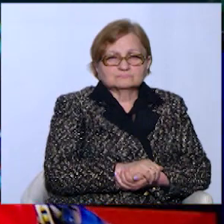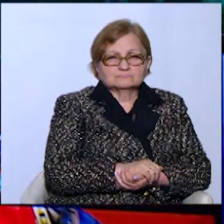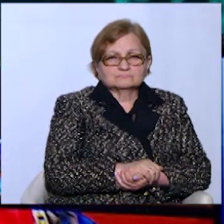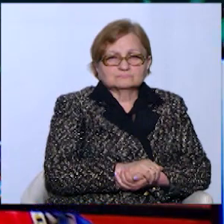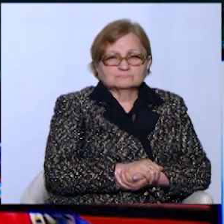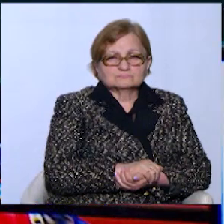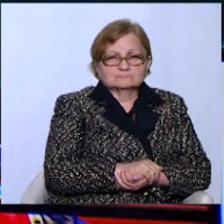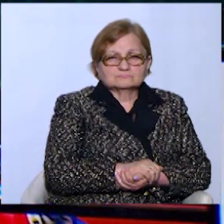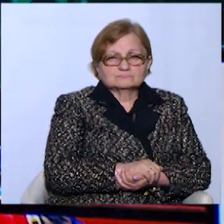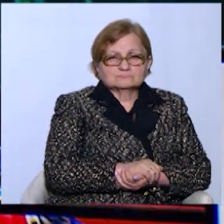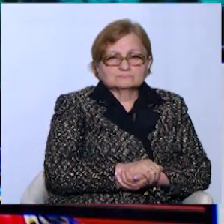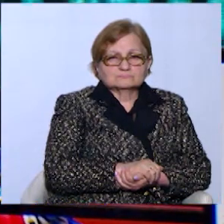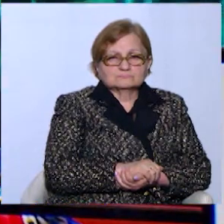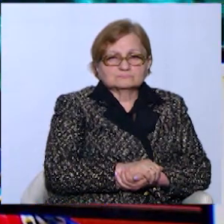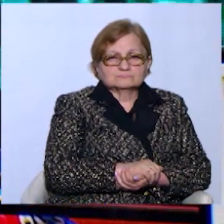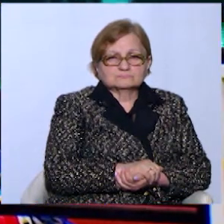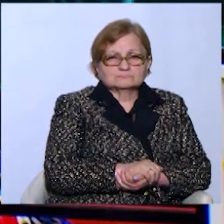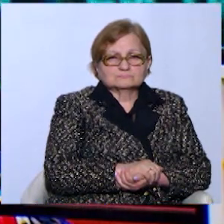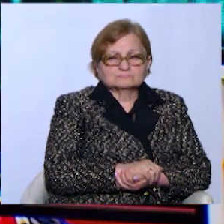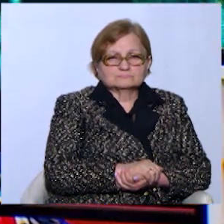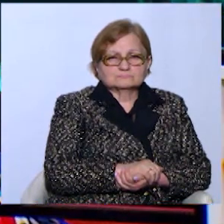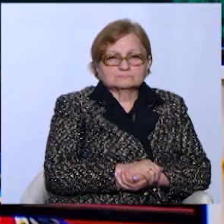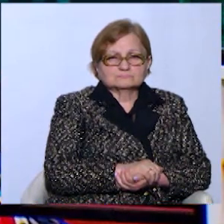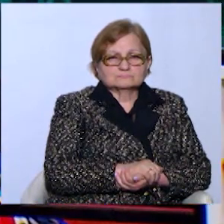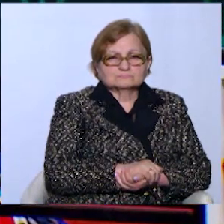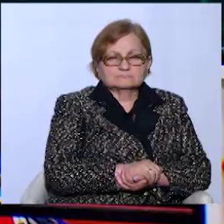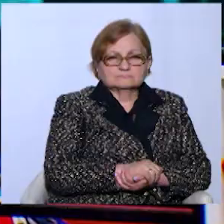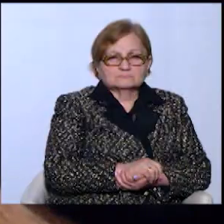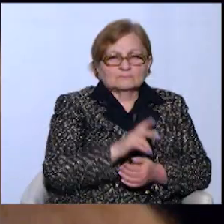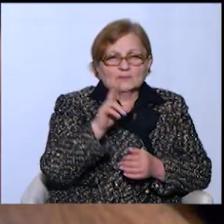მოდი ავიღოთ სხვა ფერი, მაგალითად ლურჯი.